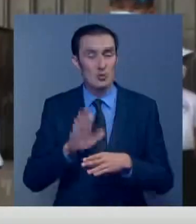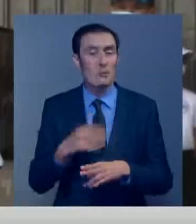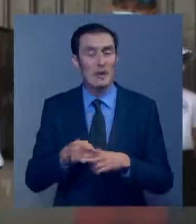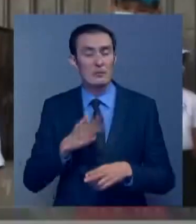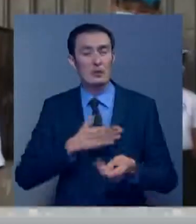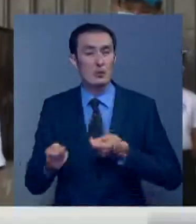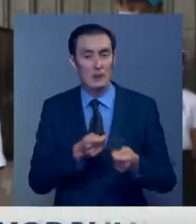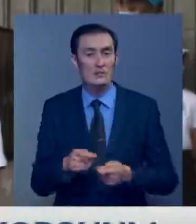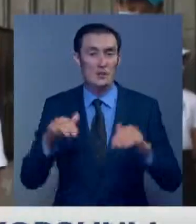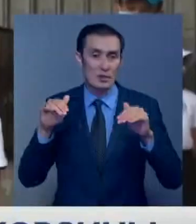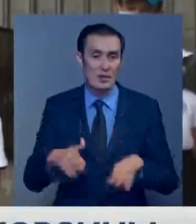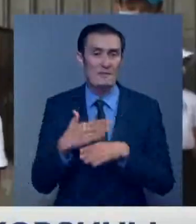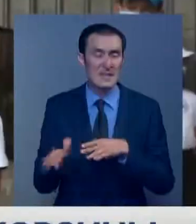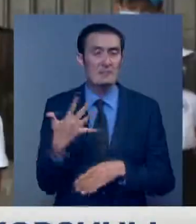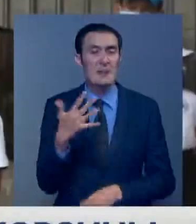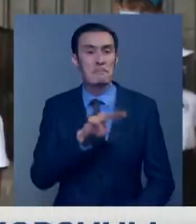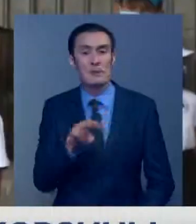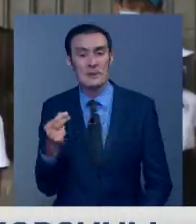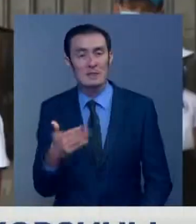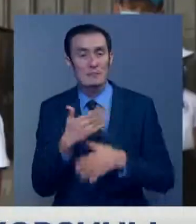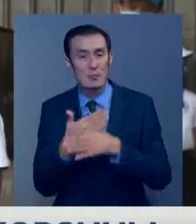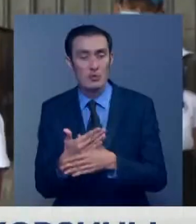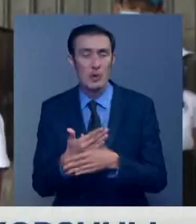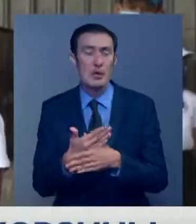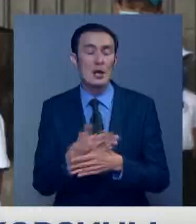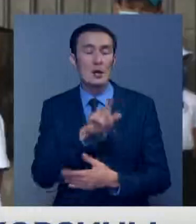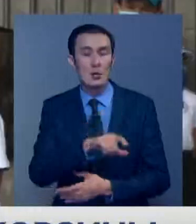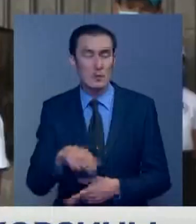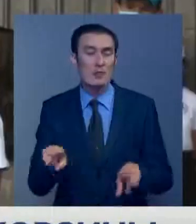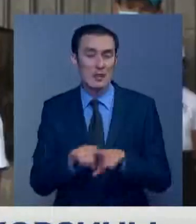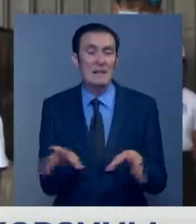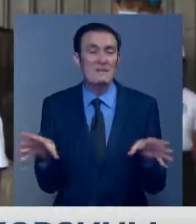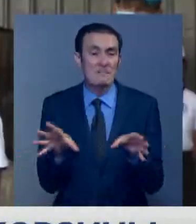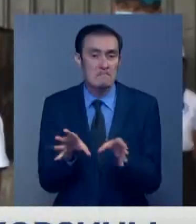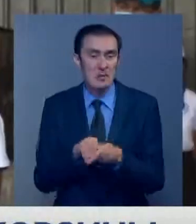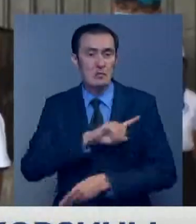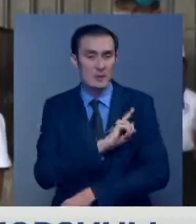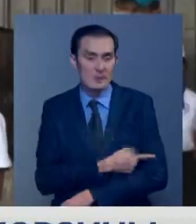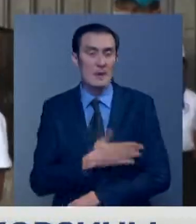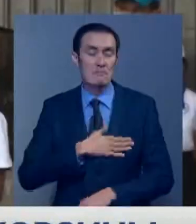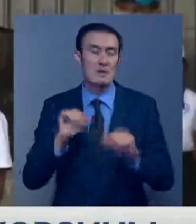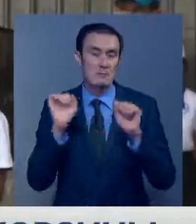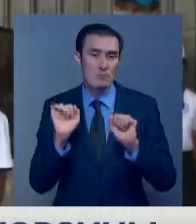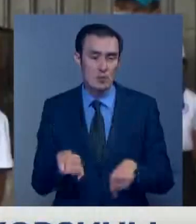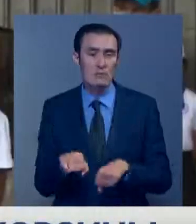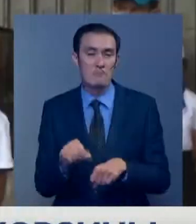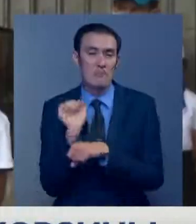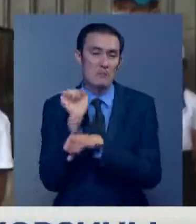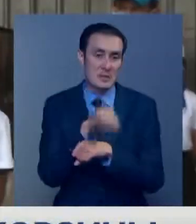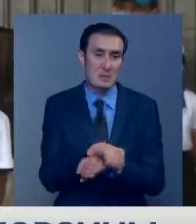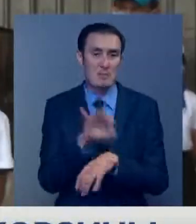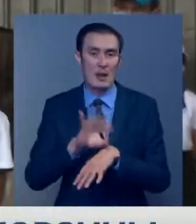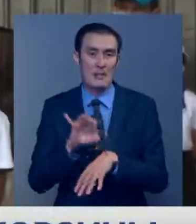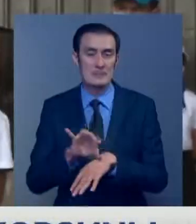наше руководство решило выделить 5 миллионов тенге в помощь нуждающимся. Так вместе, объединившись, мы сможем победить вирус.